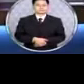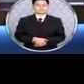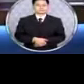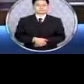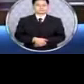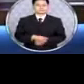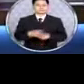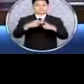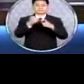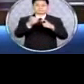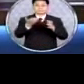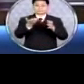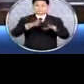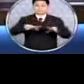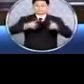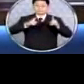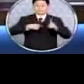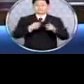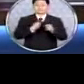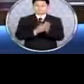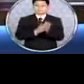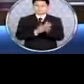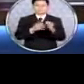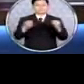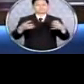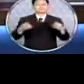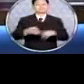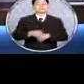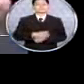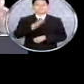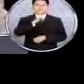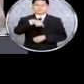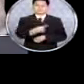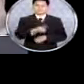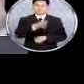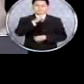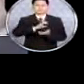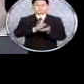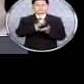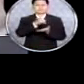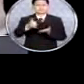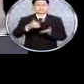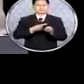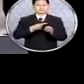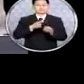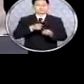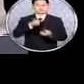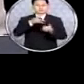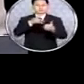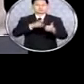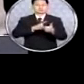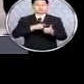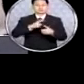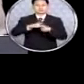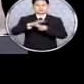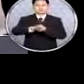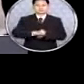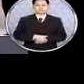李先生，刚刚开始的时候我们让大家鼓掌没有问题，但是之后因为媒体发言的时候我们争取一下时间。